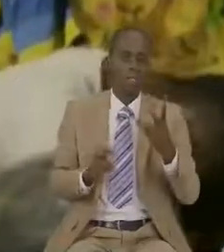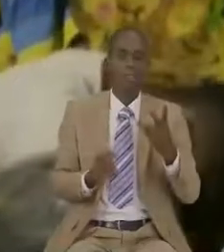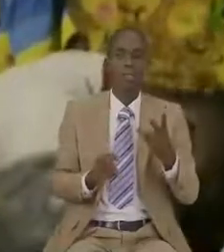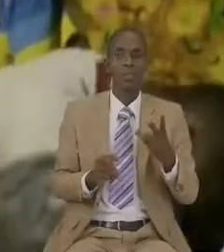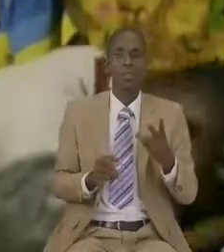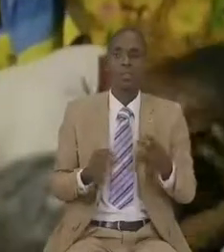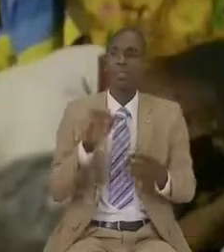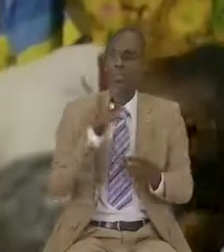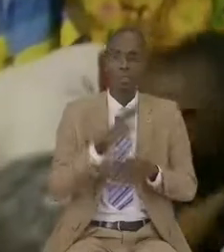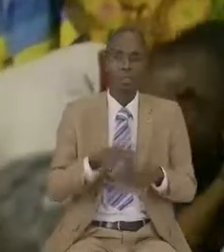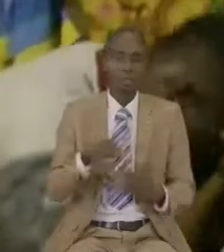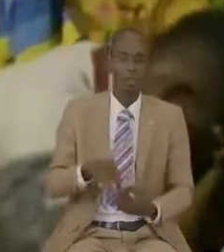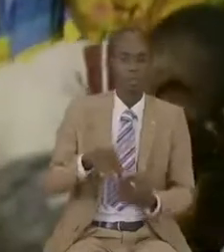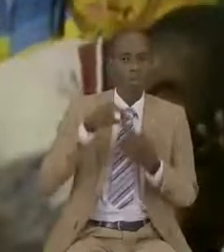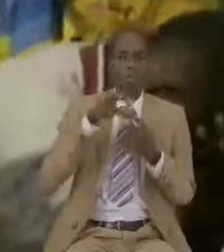Merci beaucoup.